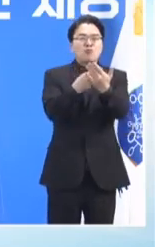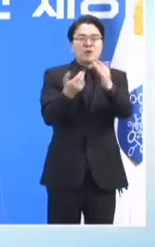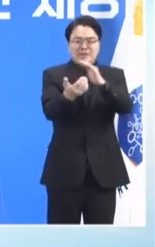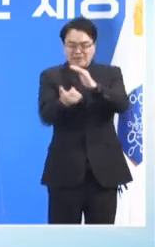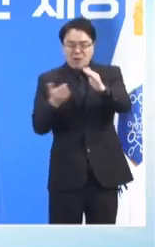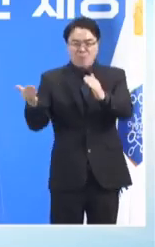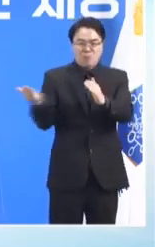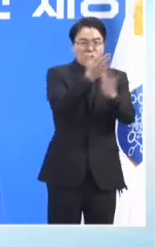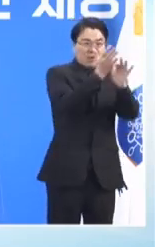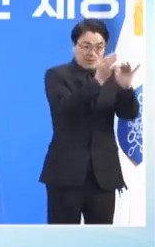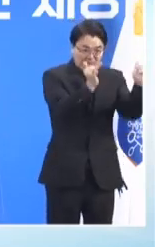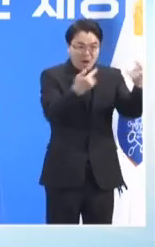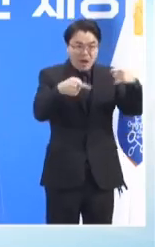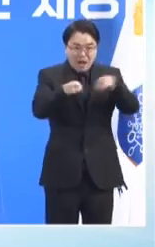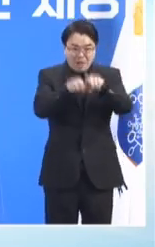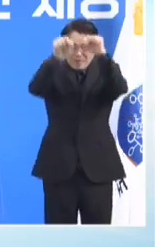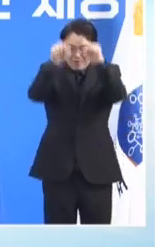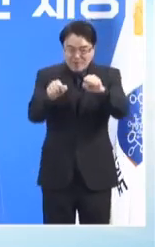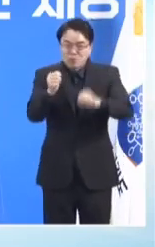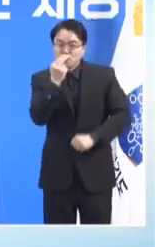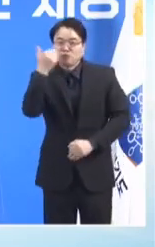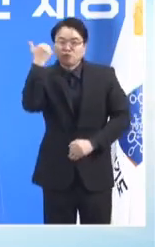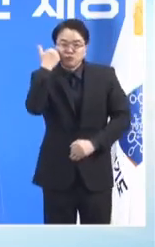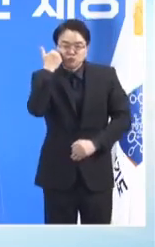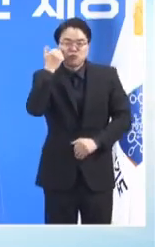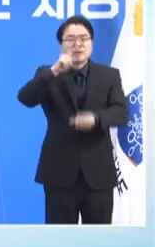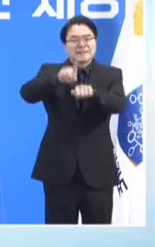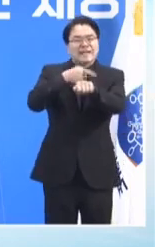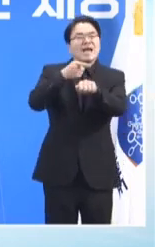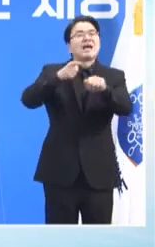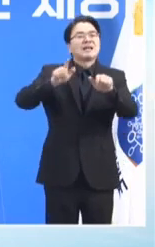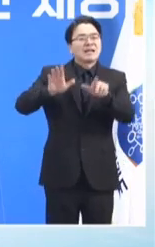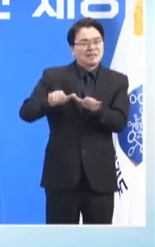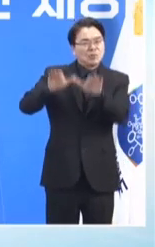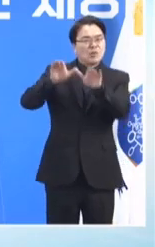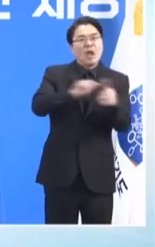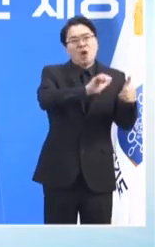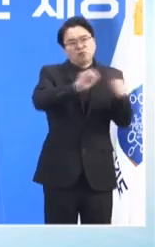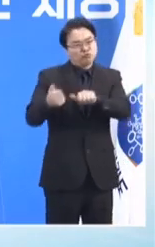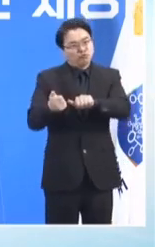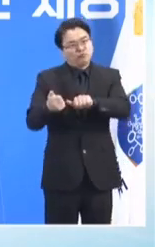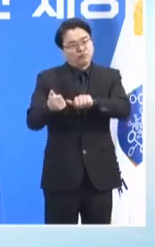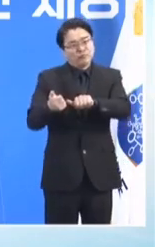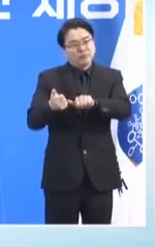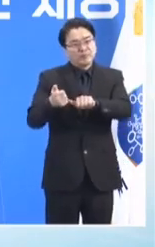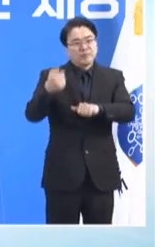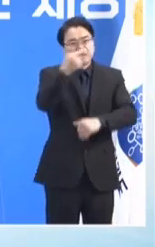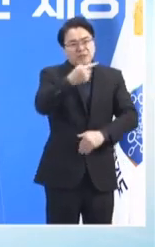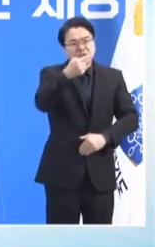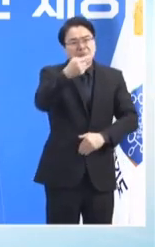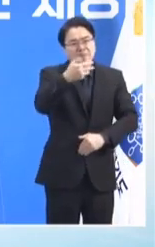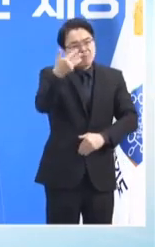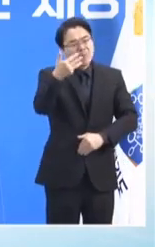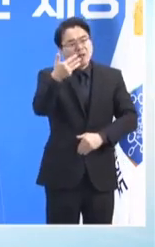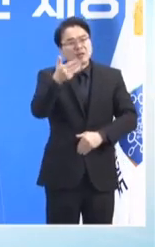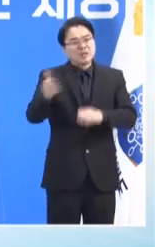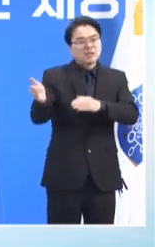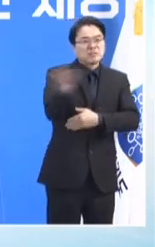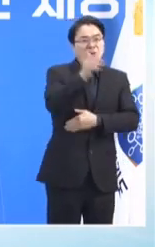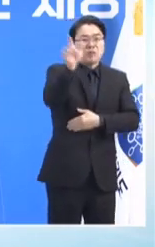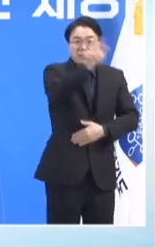이전부터 인간과 공존해온 야생조류의 죽음입니다. 2018년 국립생태원은